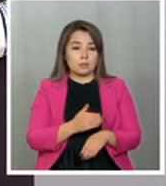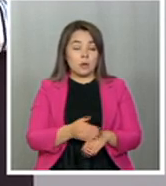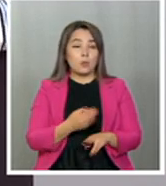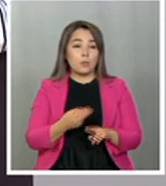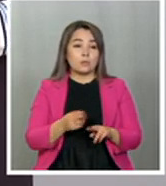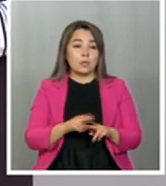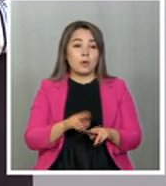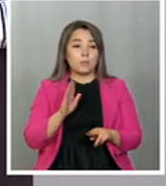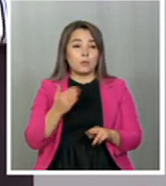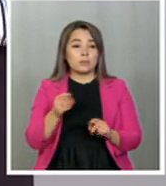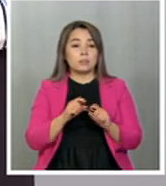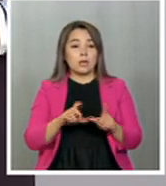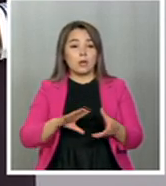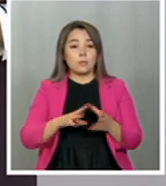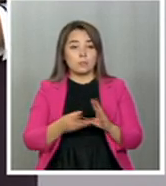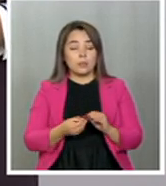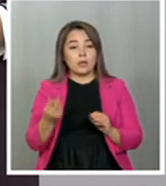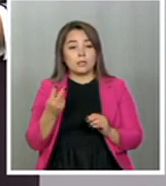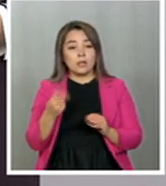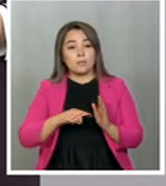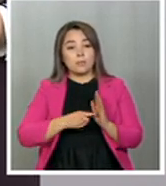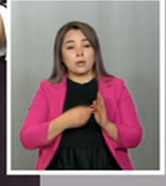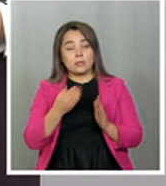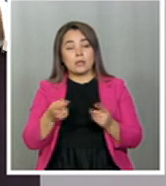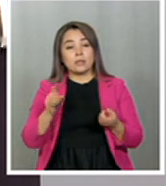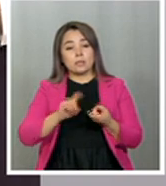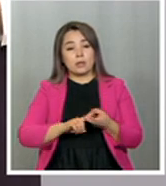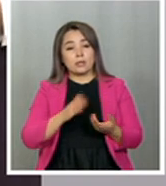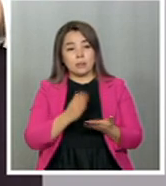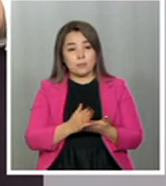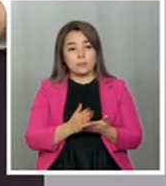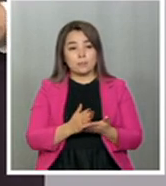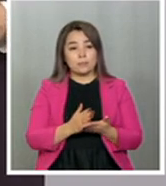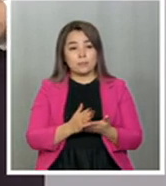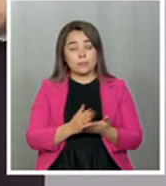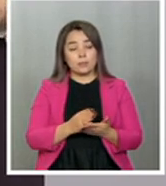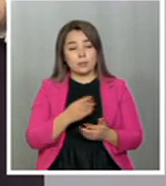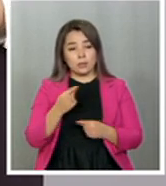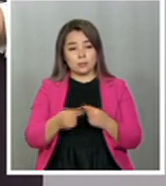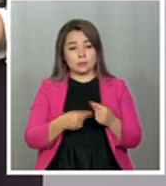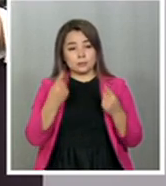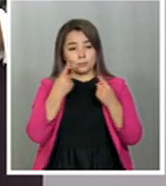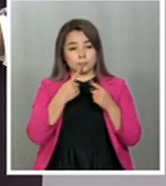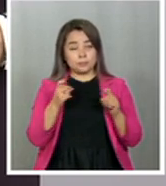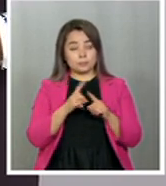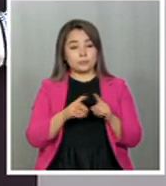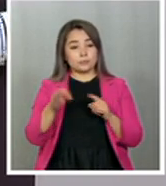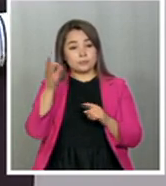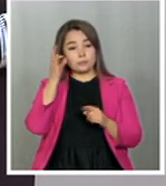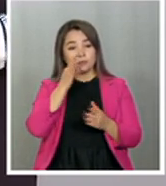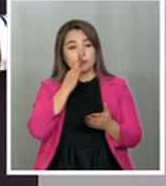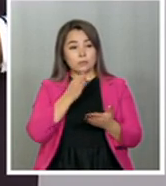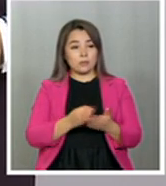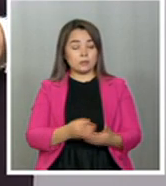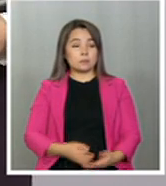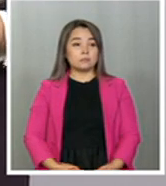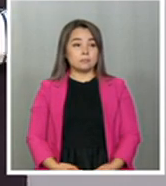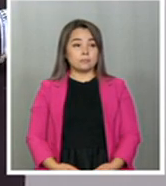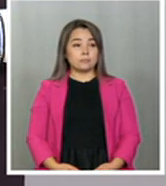болса, сабағымыздың екінші мақсатына сәйкес, келесі ақпаратты еске түсіріп көрейік.